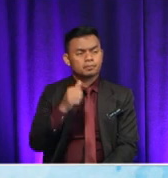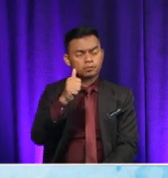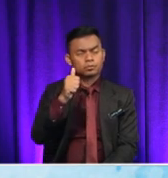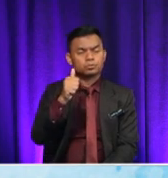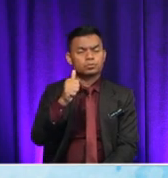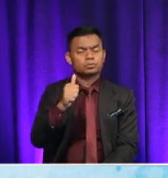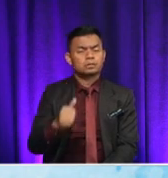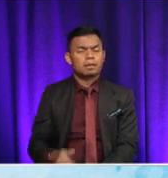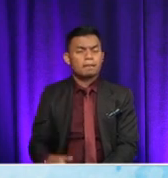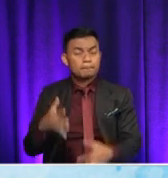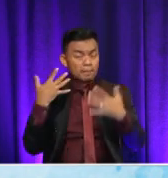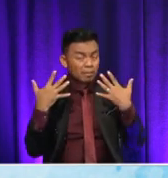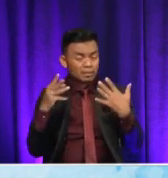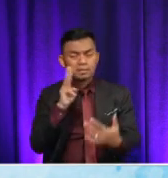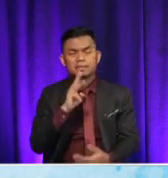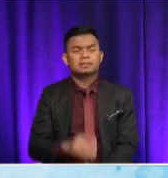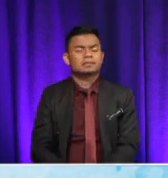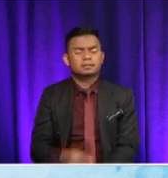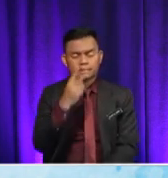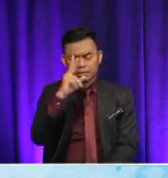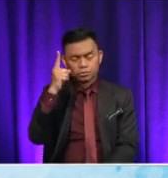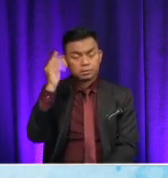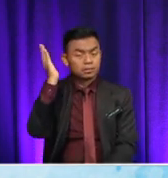pemanas air mana dia kenali